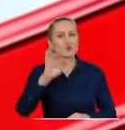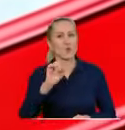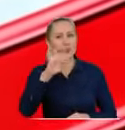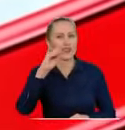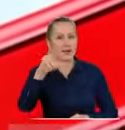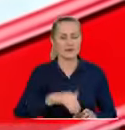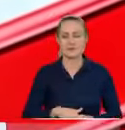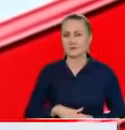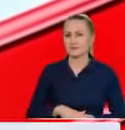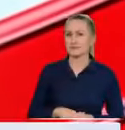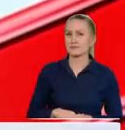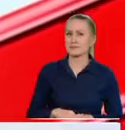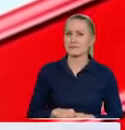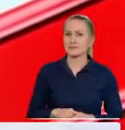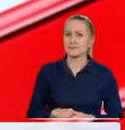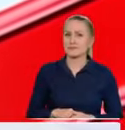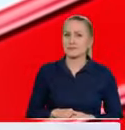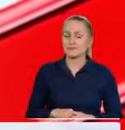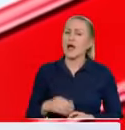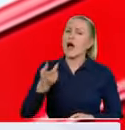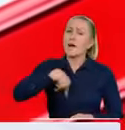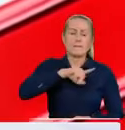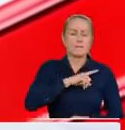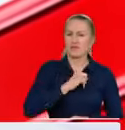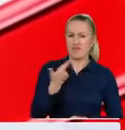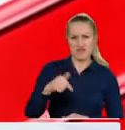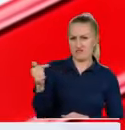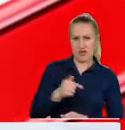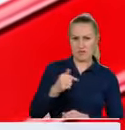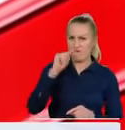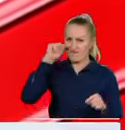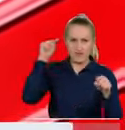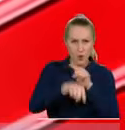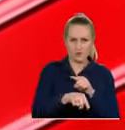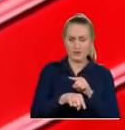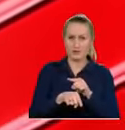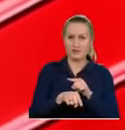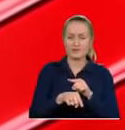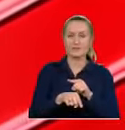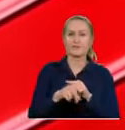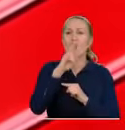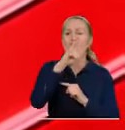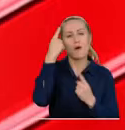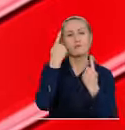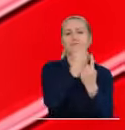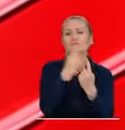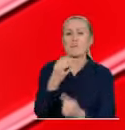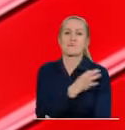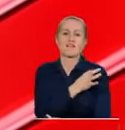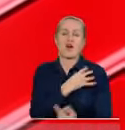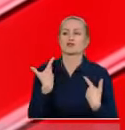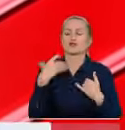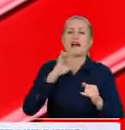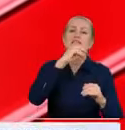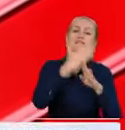Proszę państwa, nie powinniśmy się wtrącać do tego, jak to prywatnie żyje, jakie ma preferencje